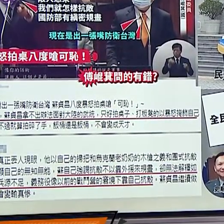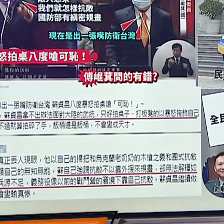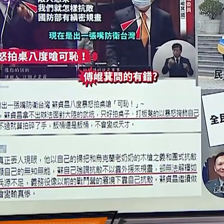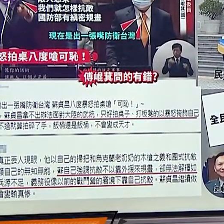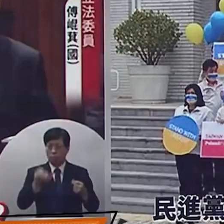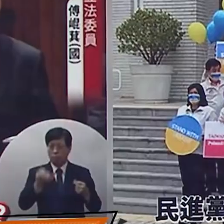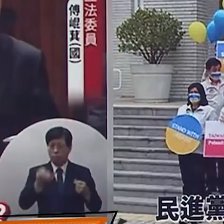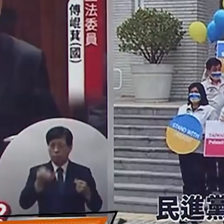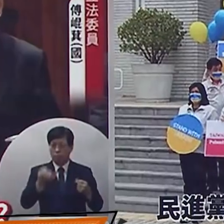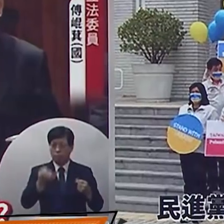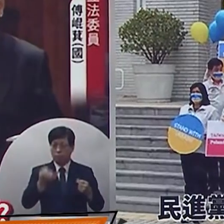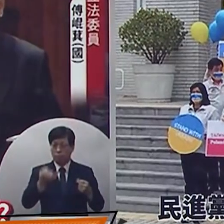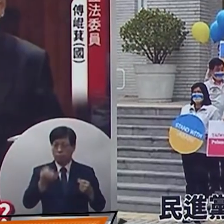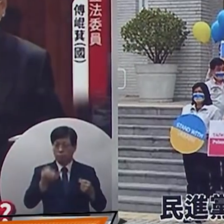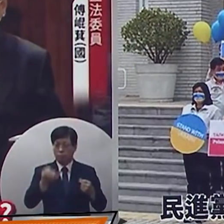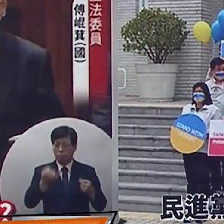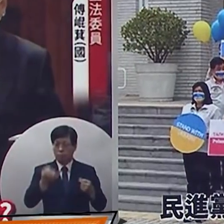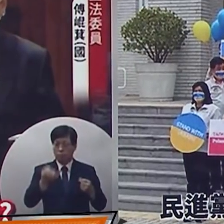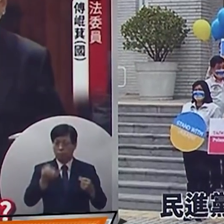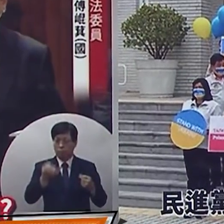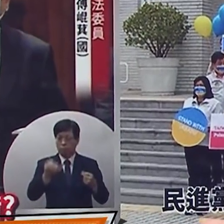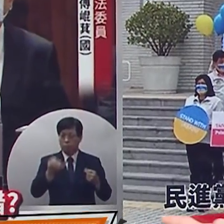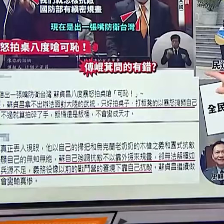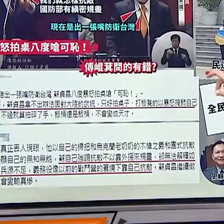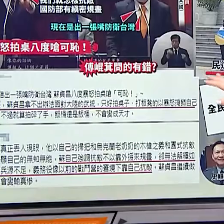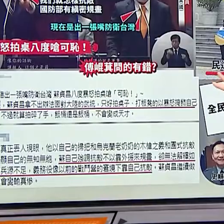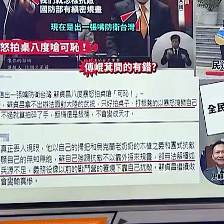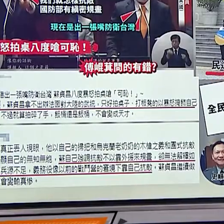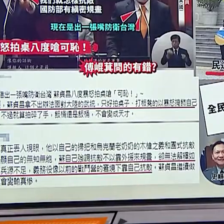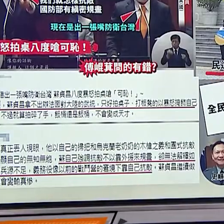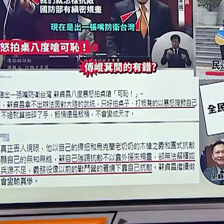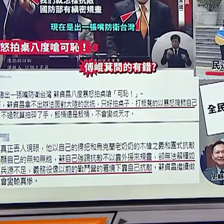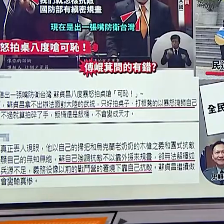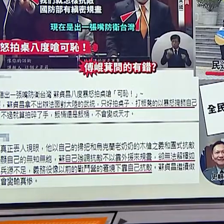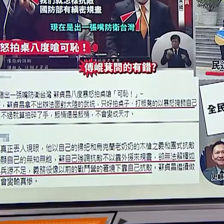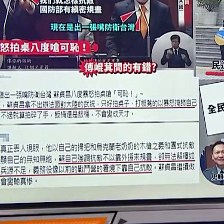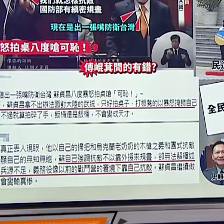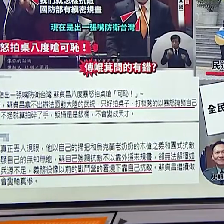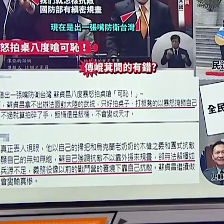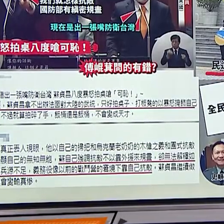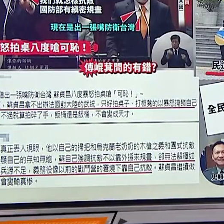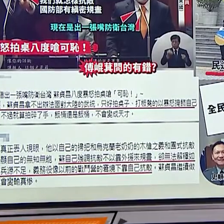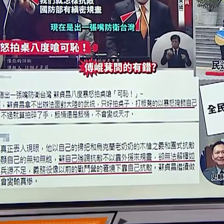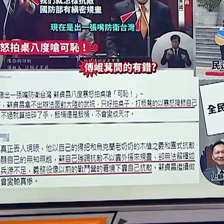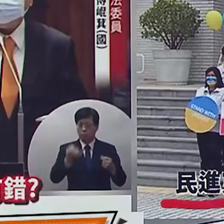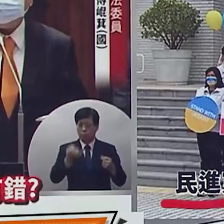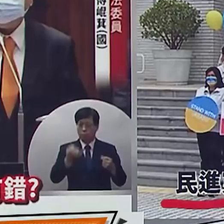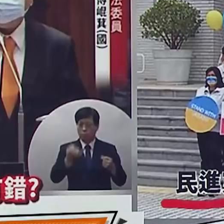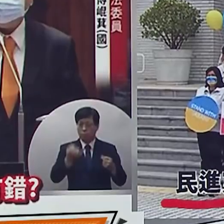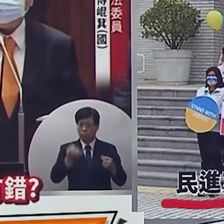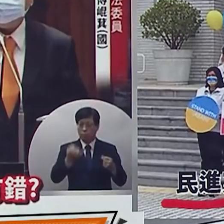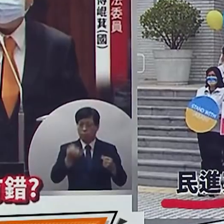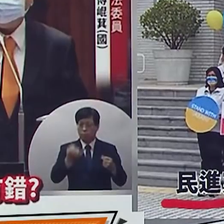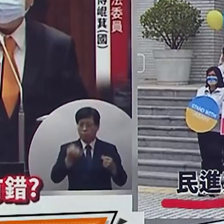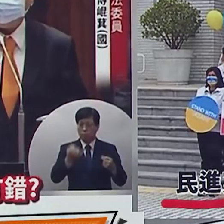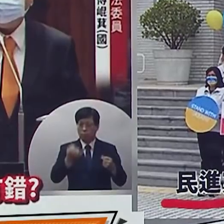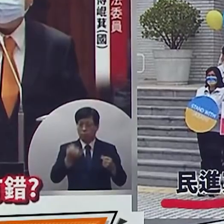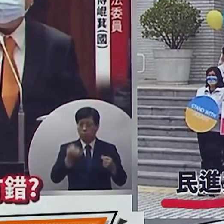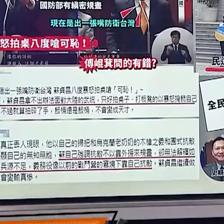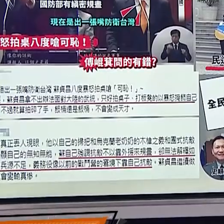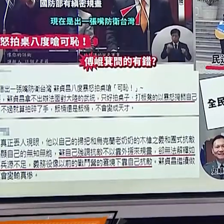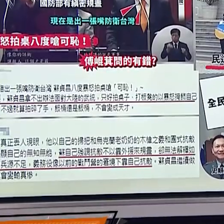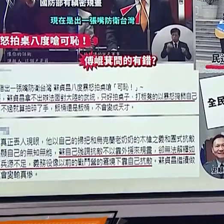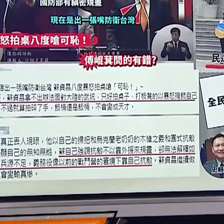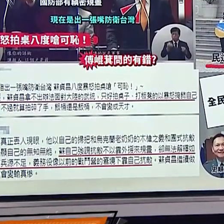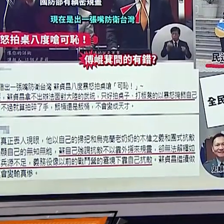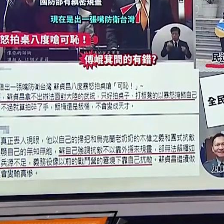而出，捍卫民主自由哦，都会背了啊。那民进党的英系立委声援乌克兰，那必须要问啊，国防到